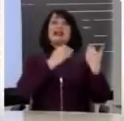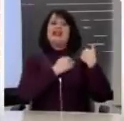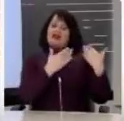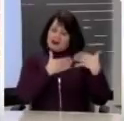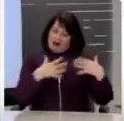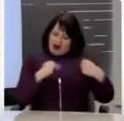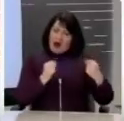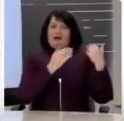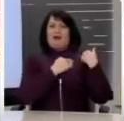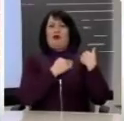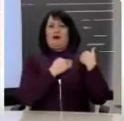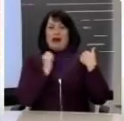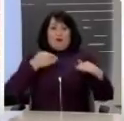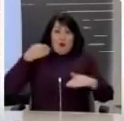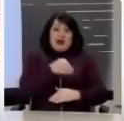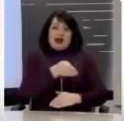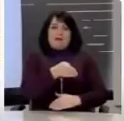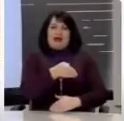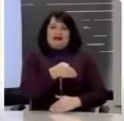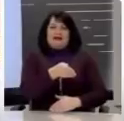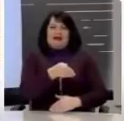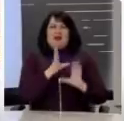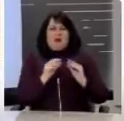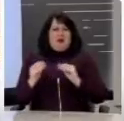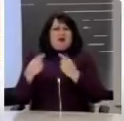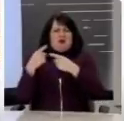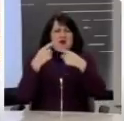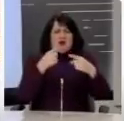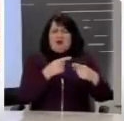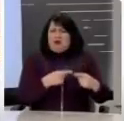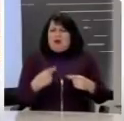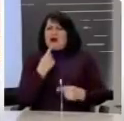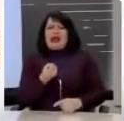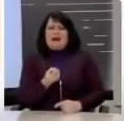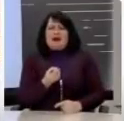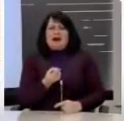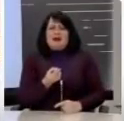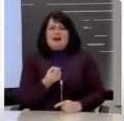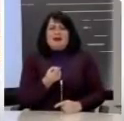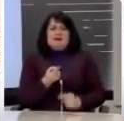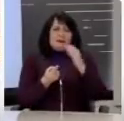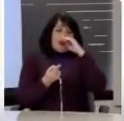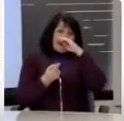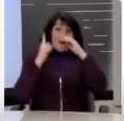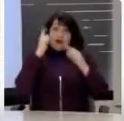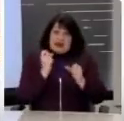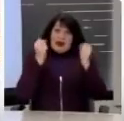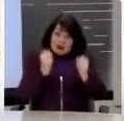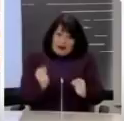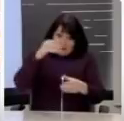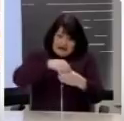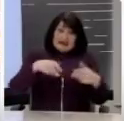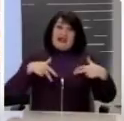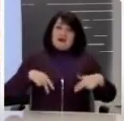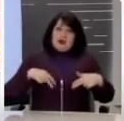αναλαμβάνω. Και αυτό είναι αλλαγές. Αλλά επειδή ακούω διάφορα περίεργα από ανθρώπους που έχουν λάβει θέσεις εξουσίας και που